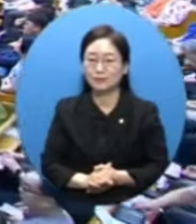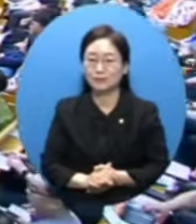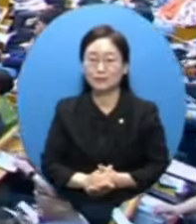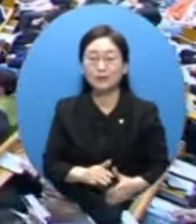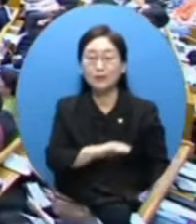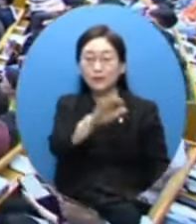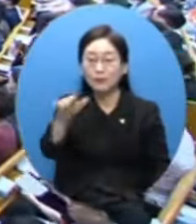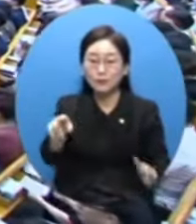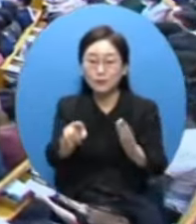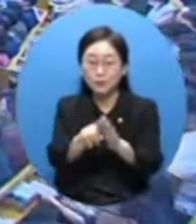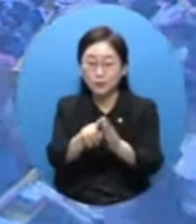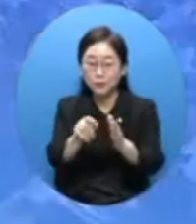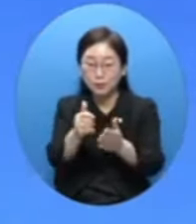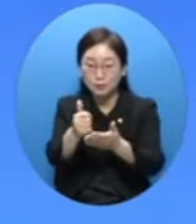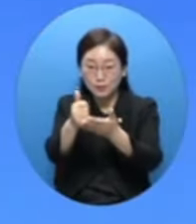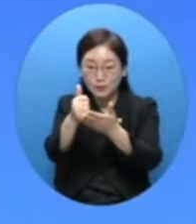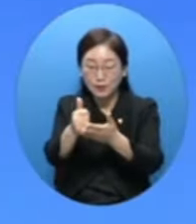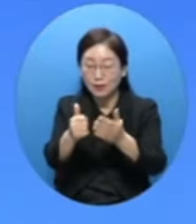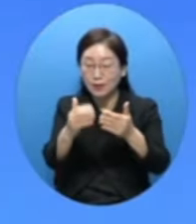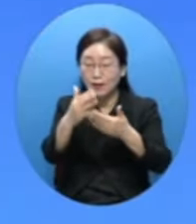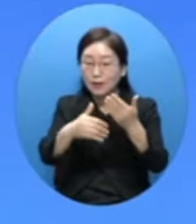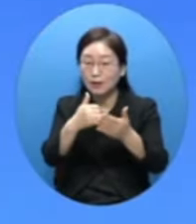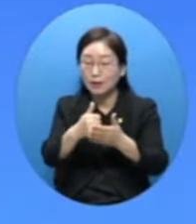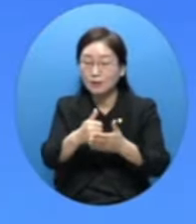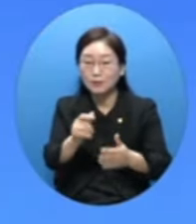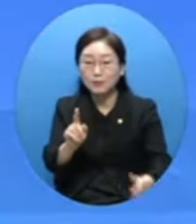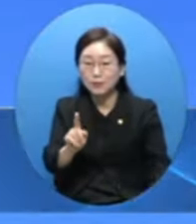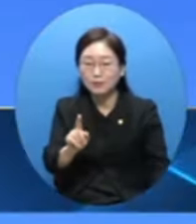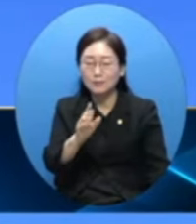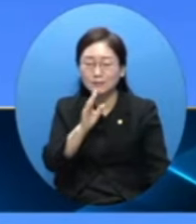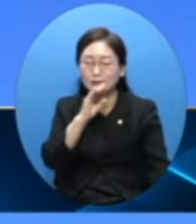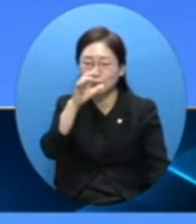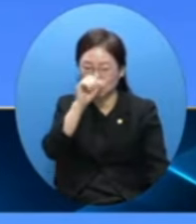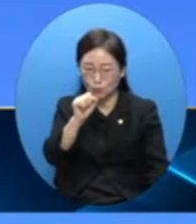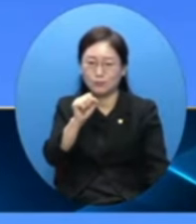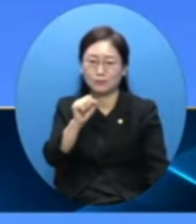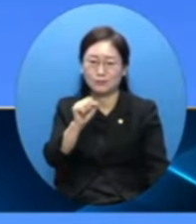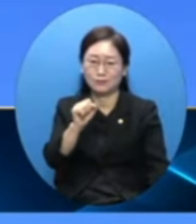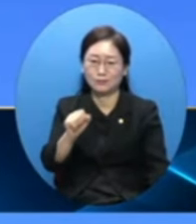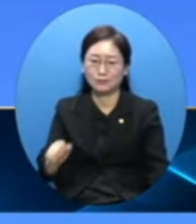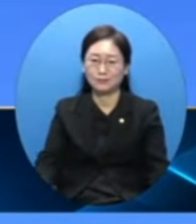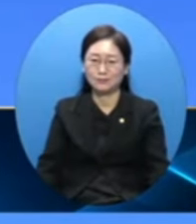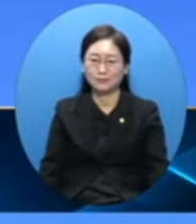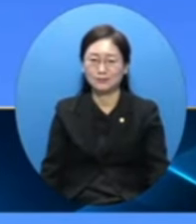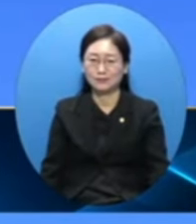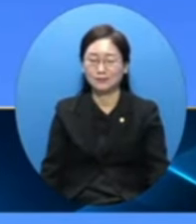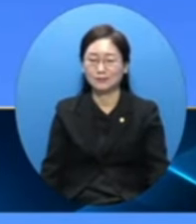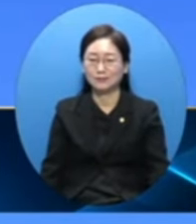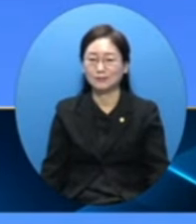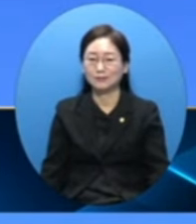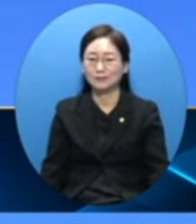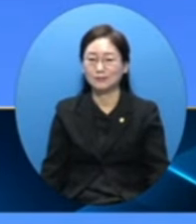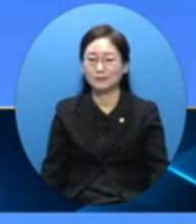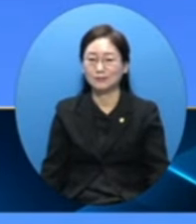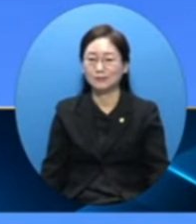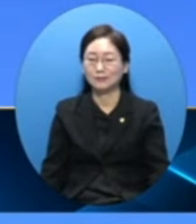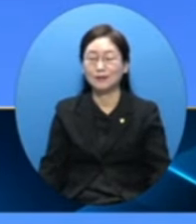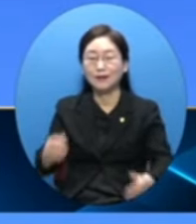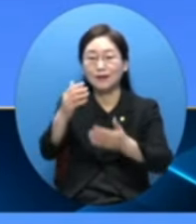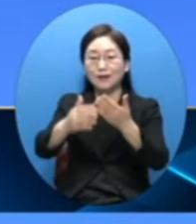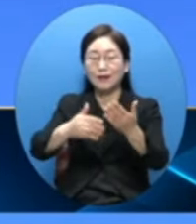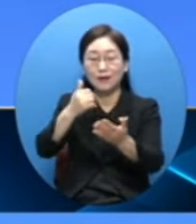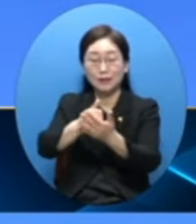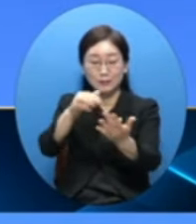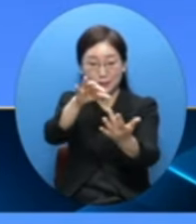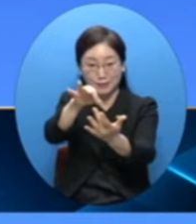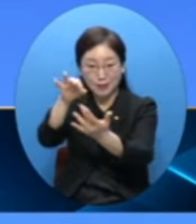우리가 믿고 섬기는 하나님은 참으로 좋으신 하나님이십니다 아멘 하나님께 택하신